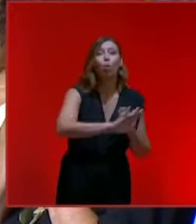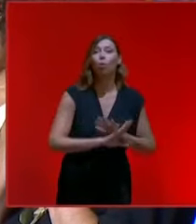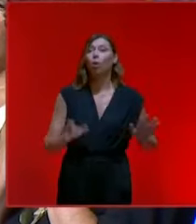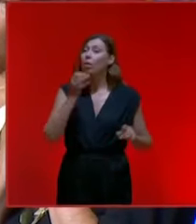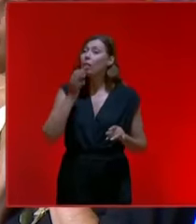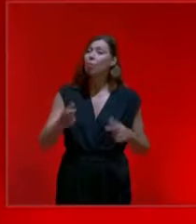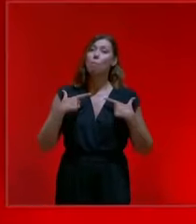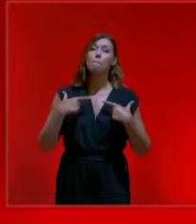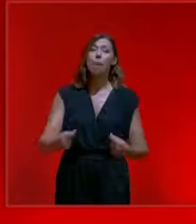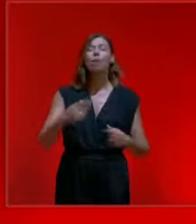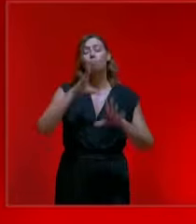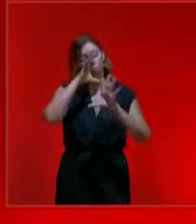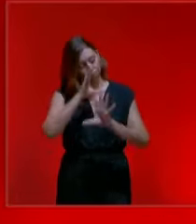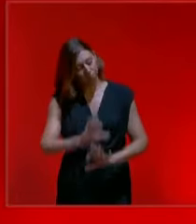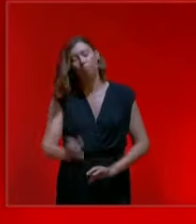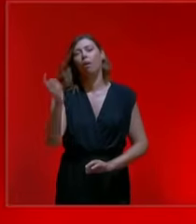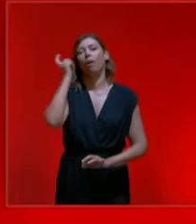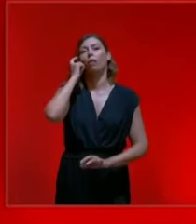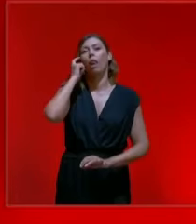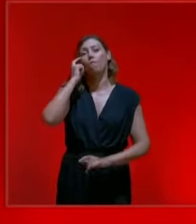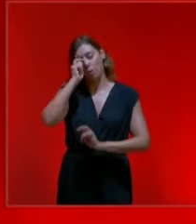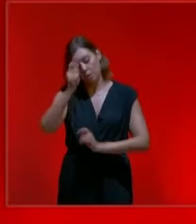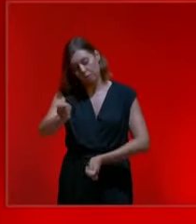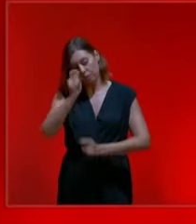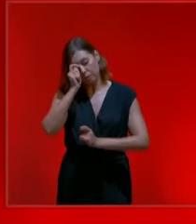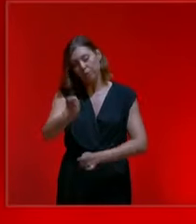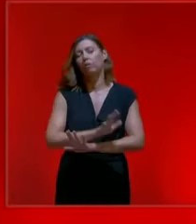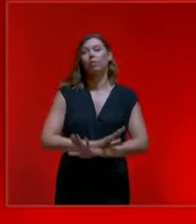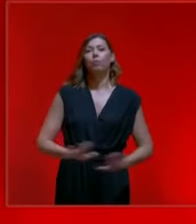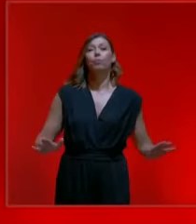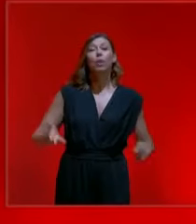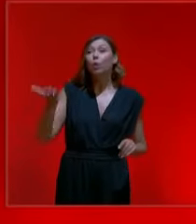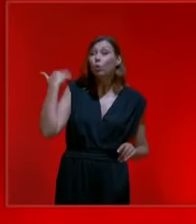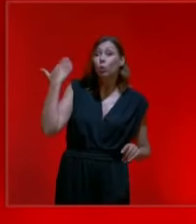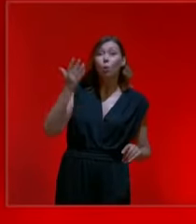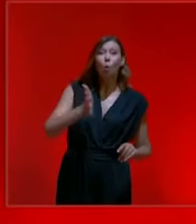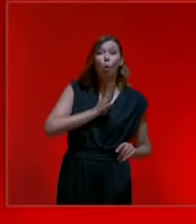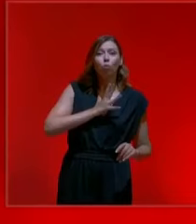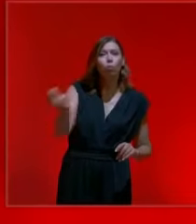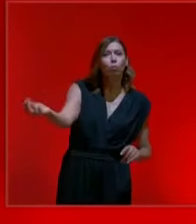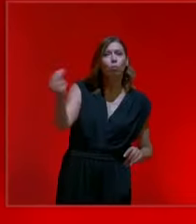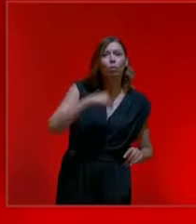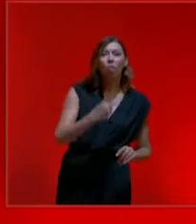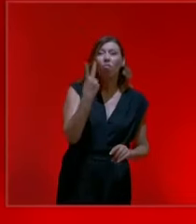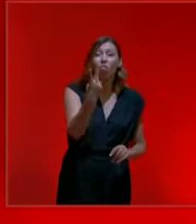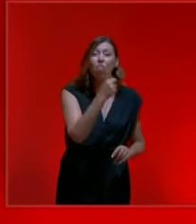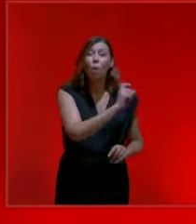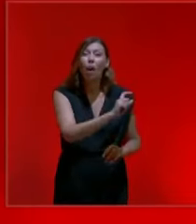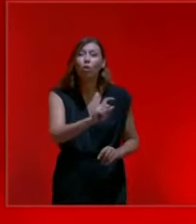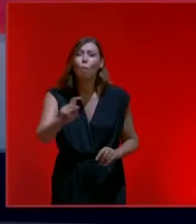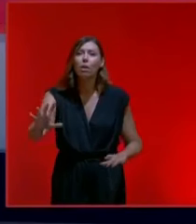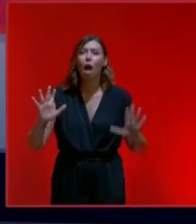εκείνο το χρονικό σημείο, ο ελληνικός λαός μας ανέβασε κατηγορία και μας έδινε 2 εκατομμύρια ψήφους περίπου. Από 1.800